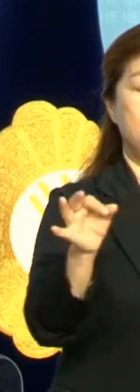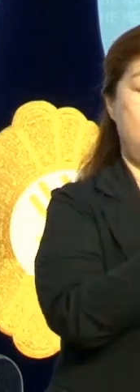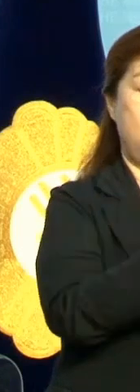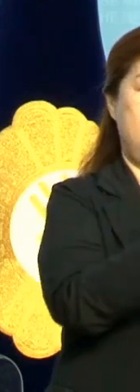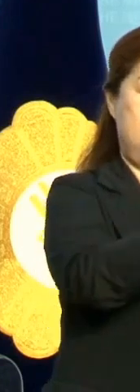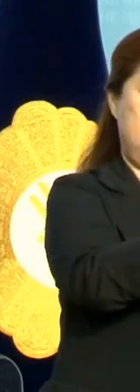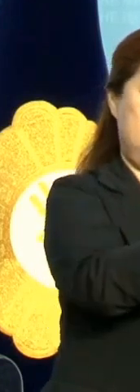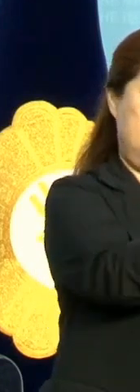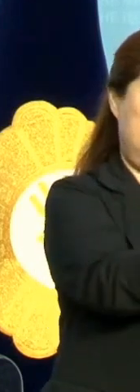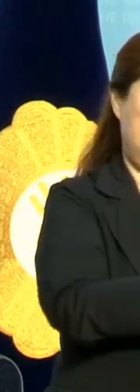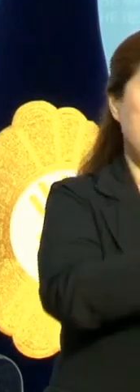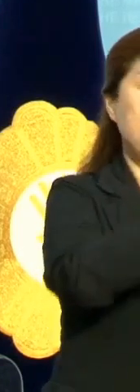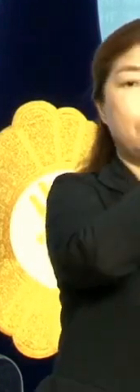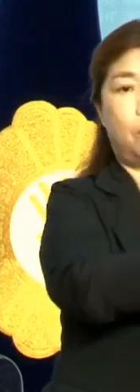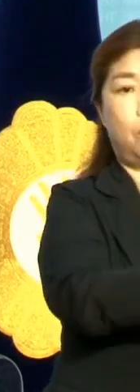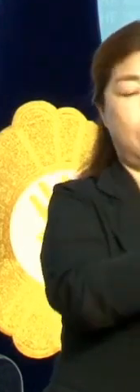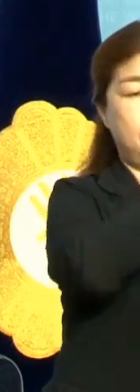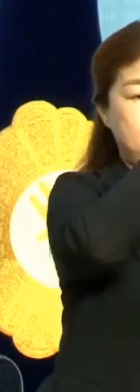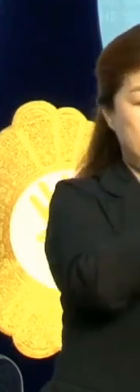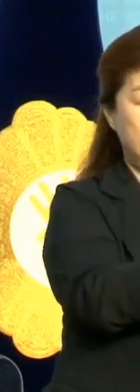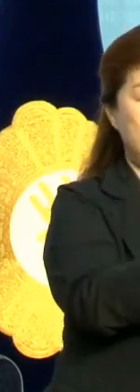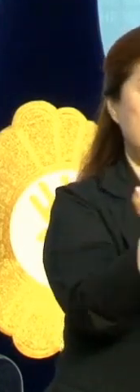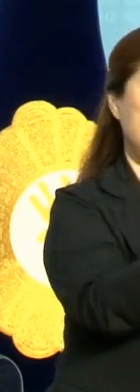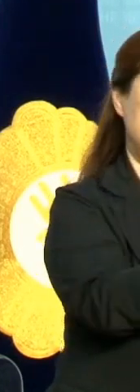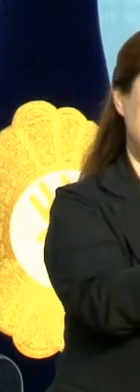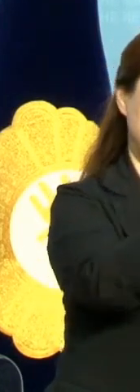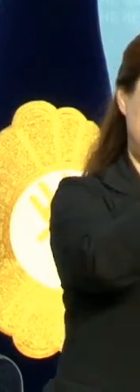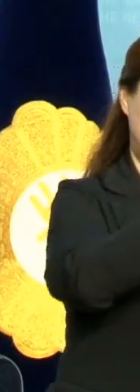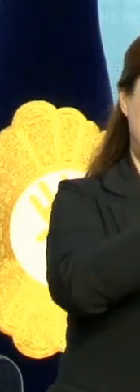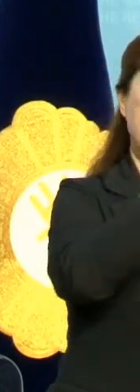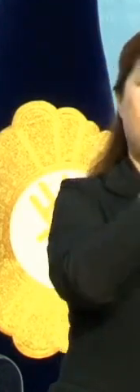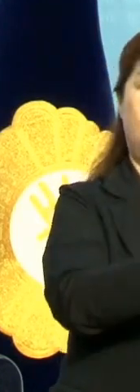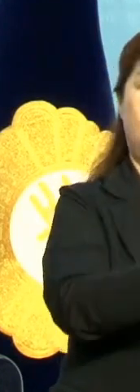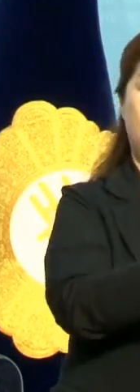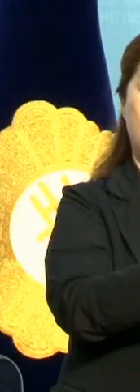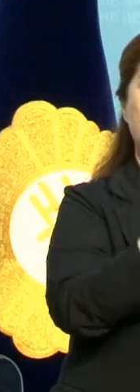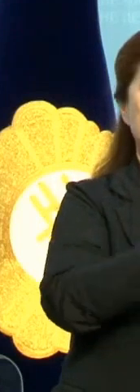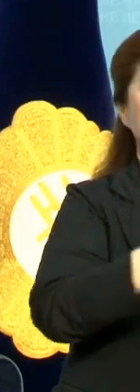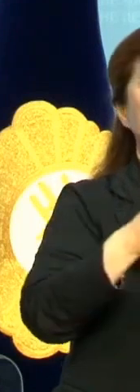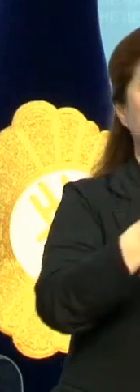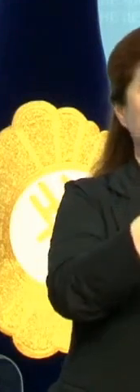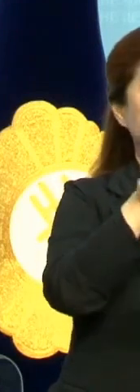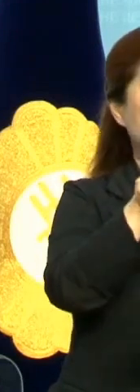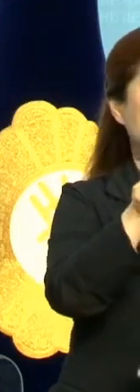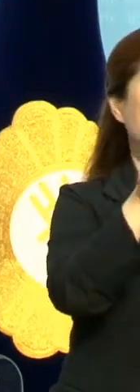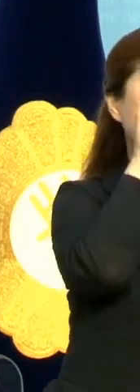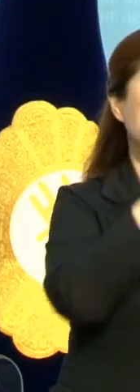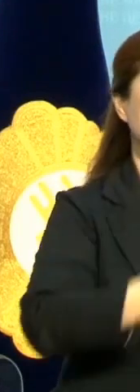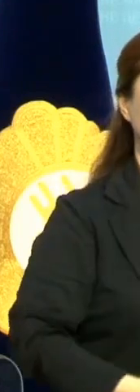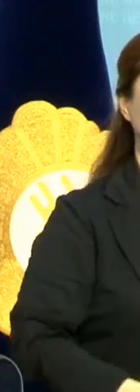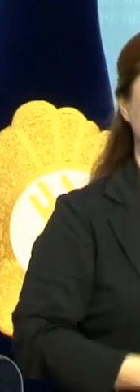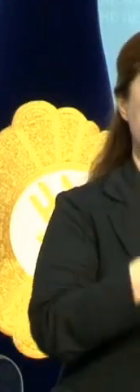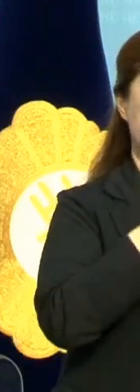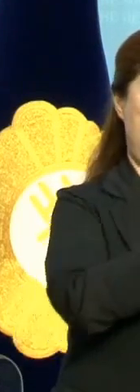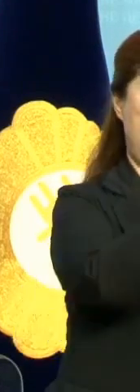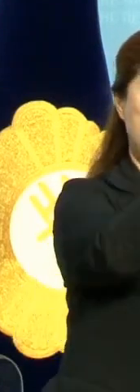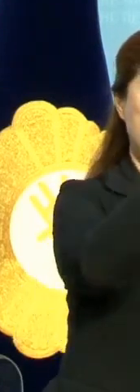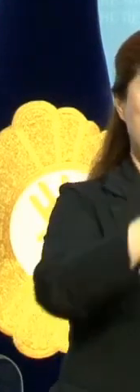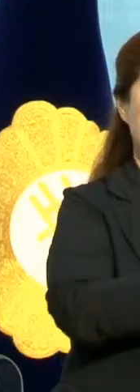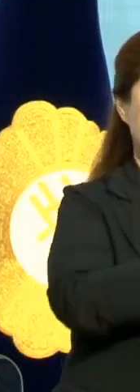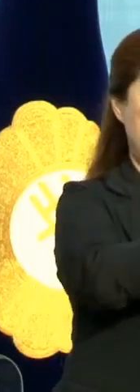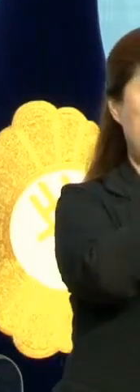제일모직 삼성물산 적정가치 산출보고서의 부실 문제를 지적한 바가 있습니다. 이 보고서가